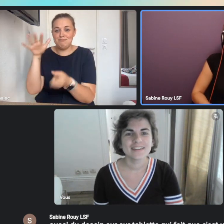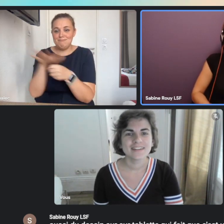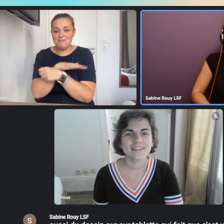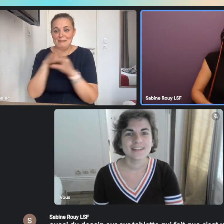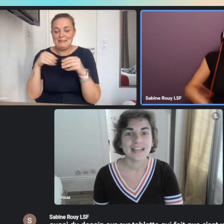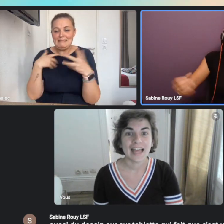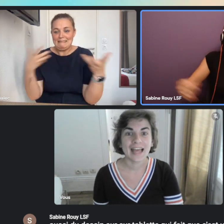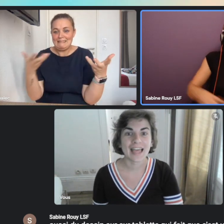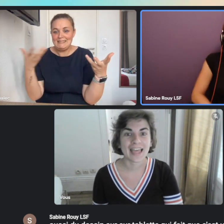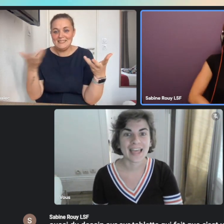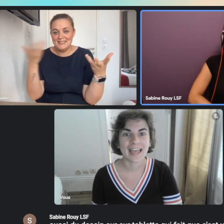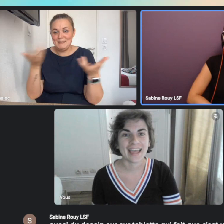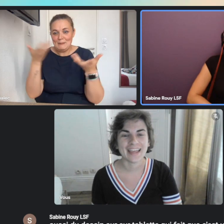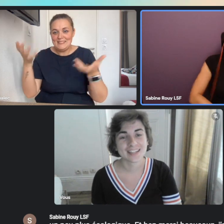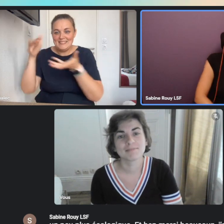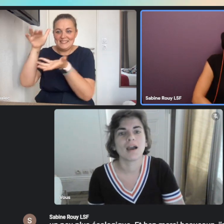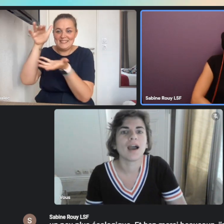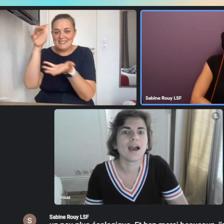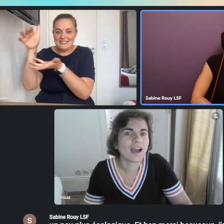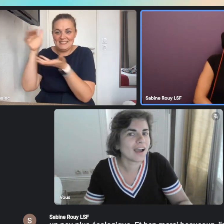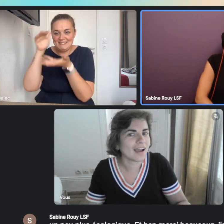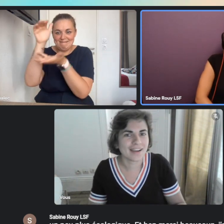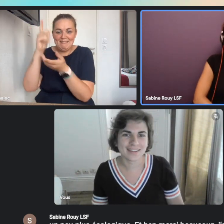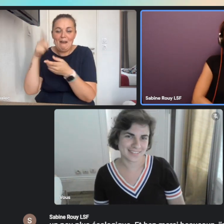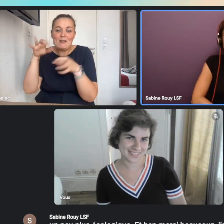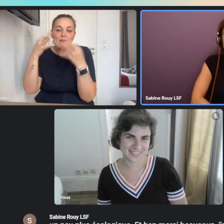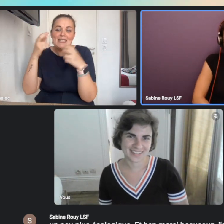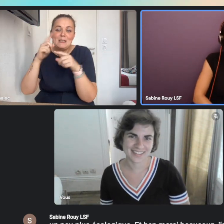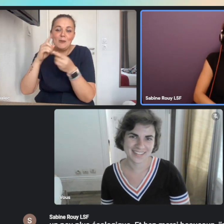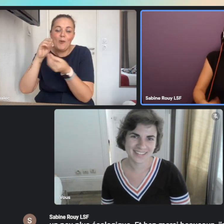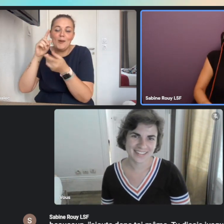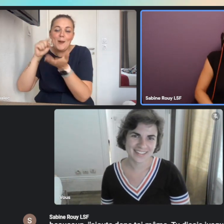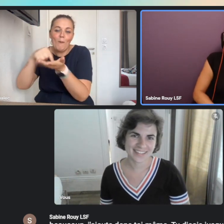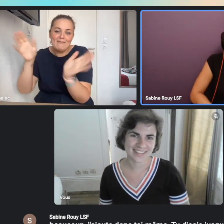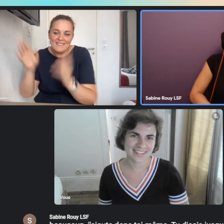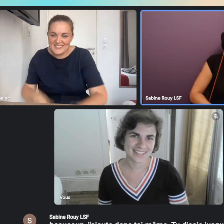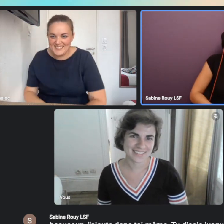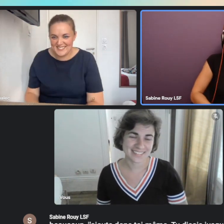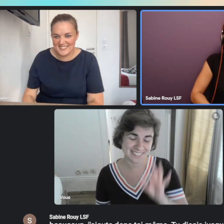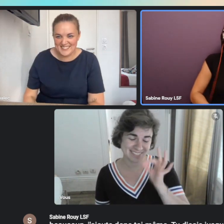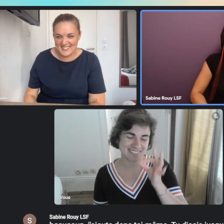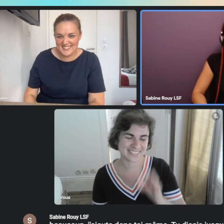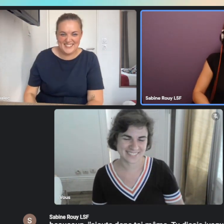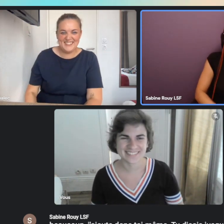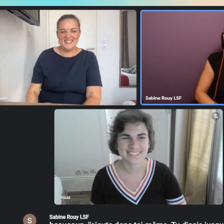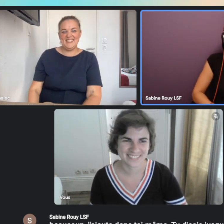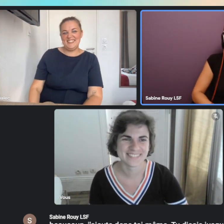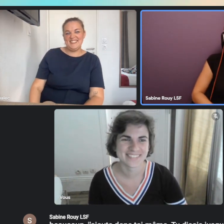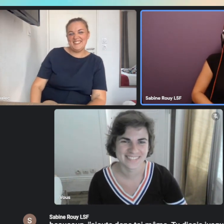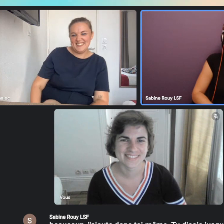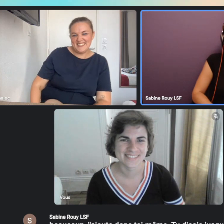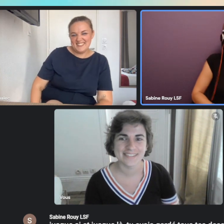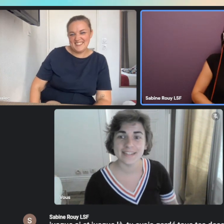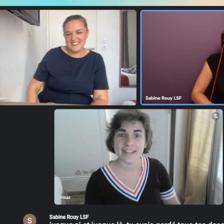Mais voilà, j'ai une armoire effectivement, ça prend de la place avec que des dessins, mais ça s'empile, mais bon, il faut que voilà,